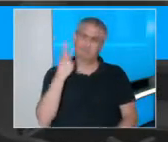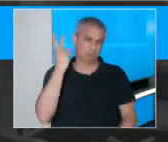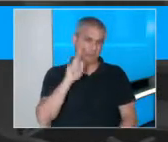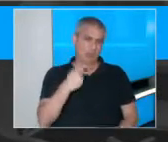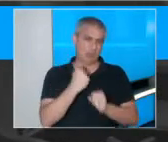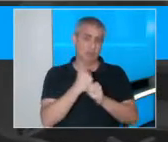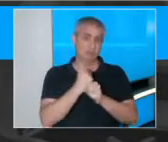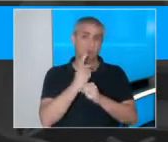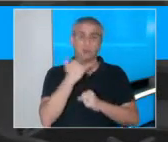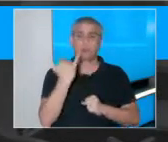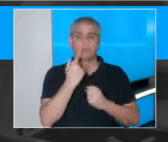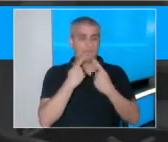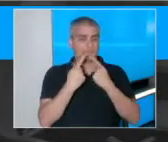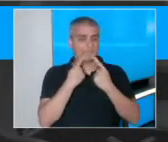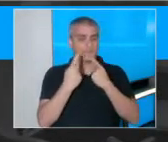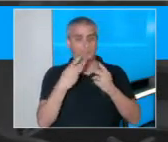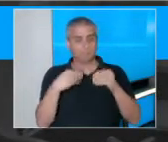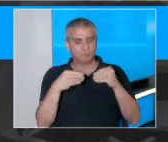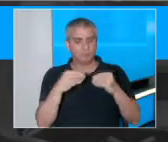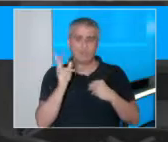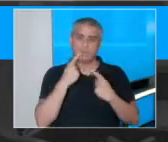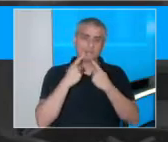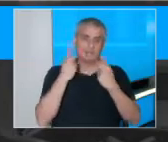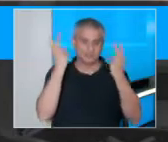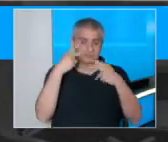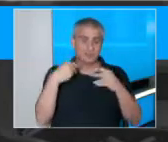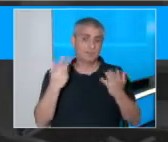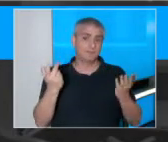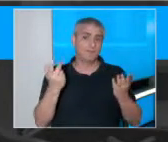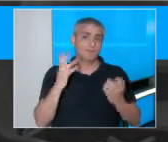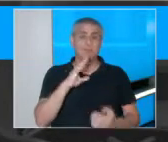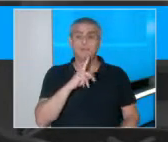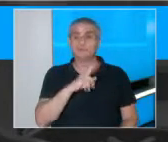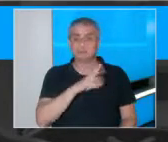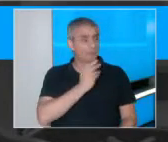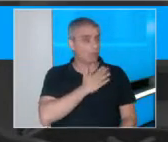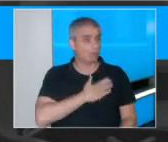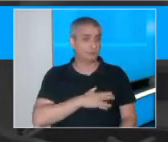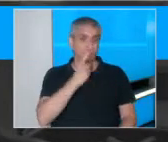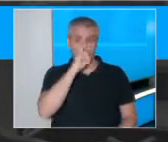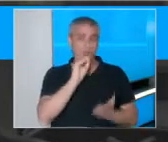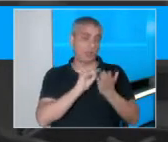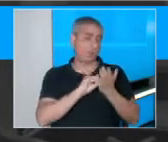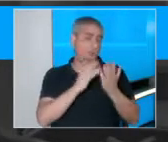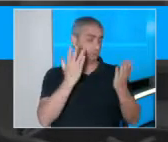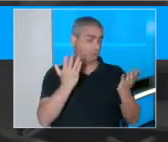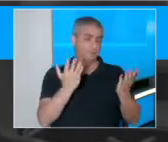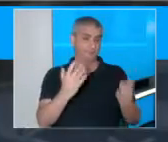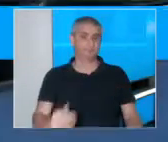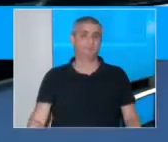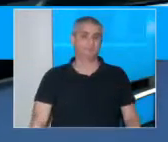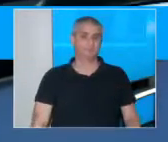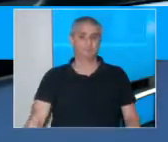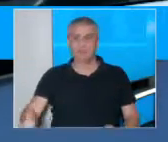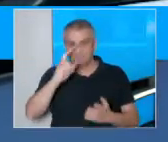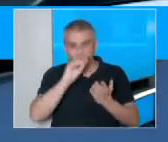שנתיים. יש כל הזמן מגעים לפשרה, יש כל הזמן מגעים להסדר טיעון. אבל אם רוצים שיהיה קלון, זאת אומרת, רק שנייה, אני אשתם רגע, לפני